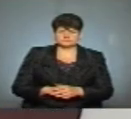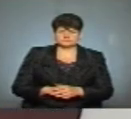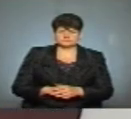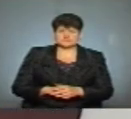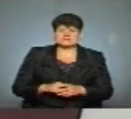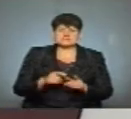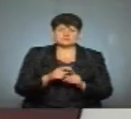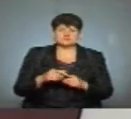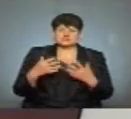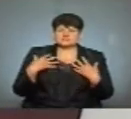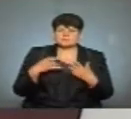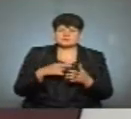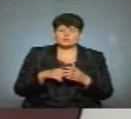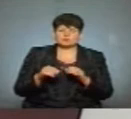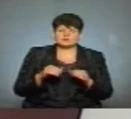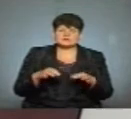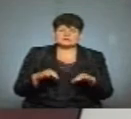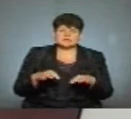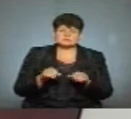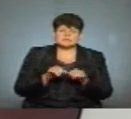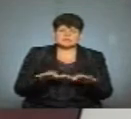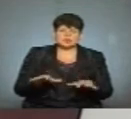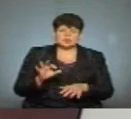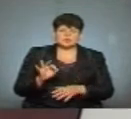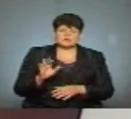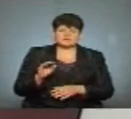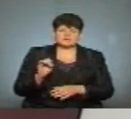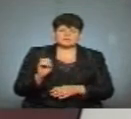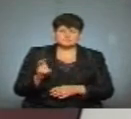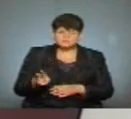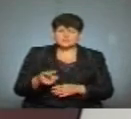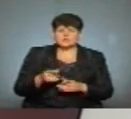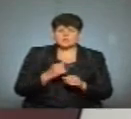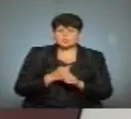За словами начальника міського управління транспортних мереж Олега Вітрука, роботу